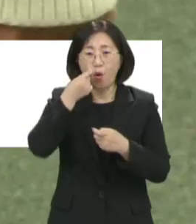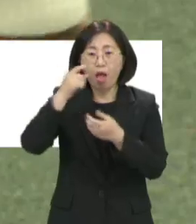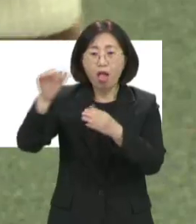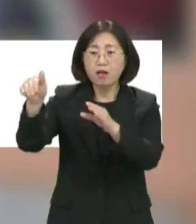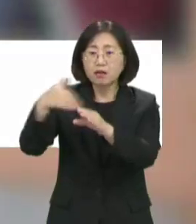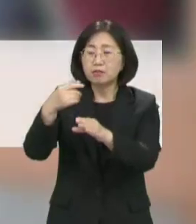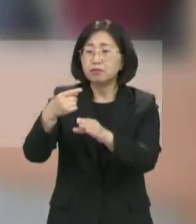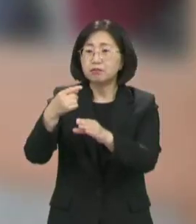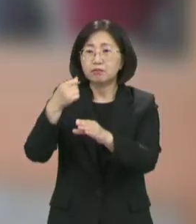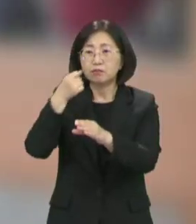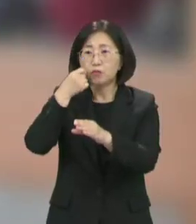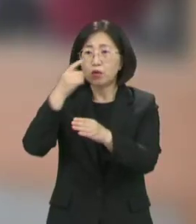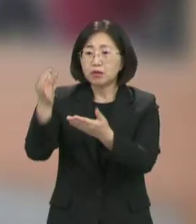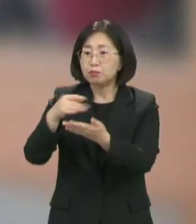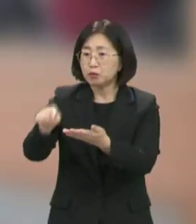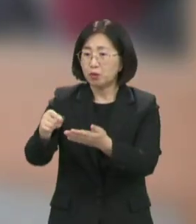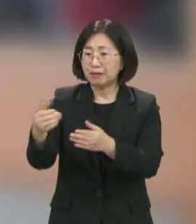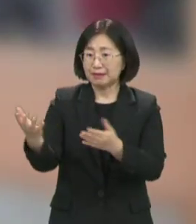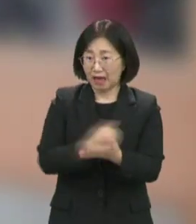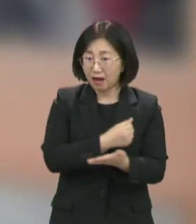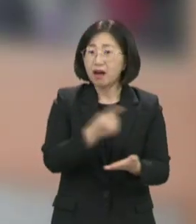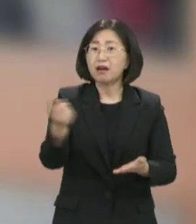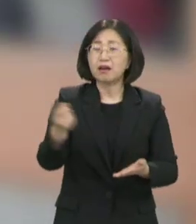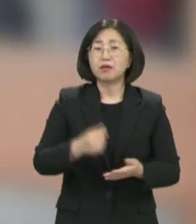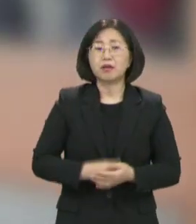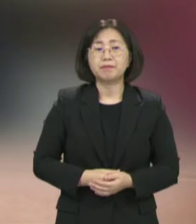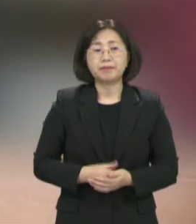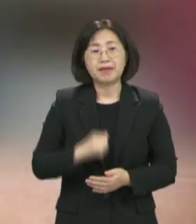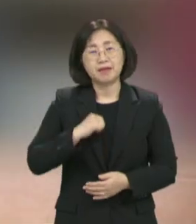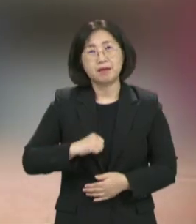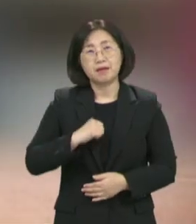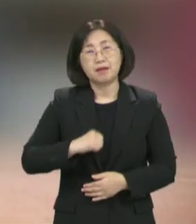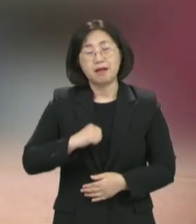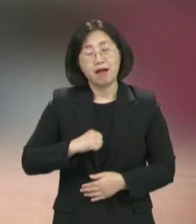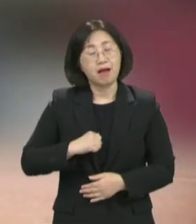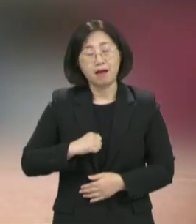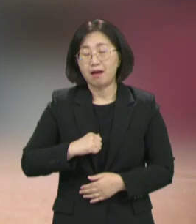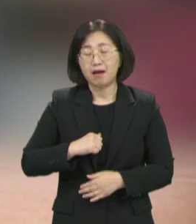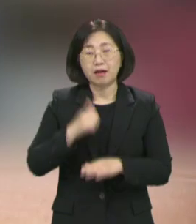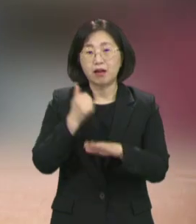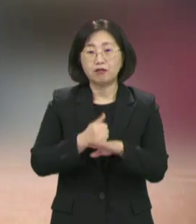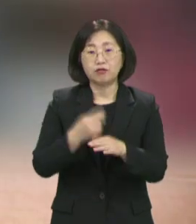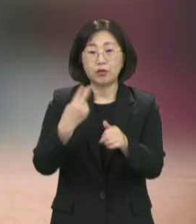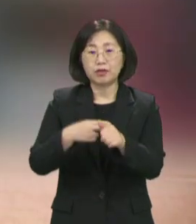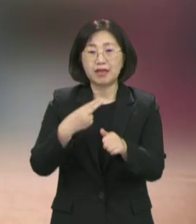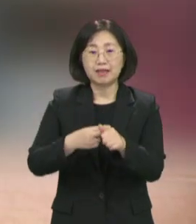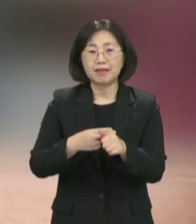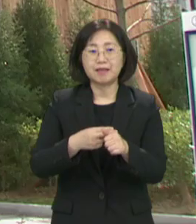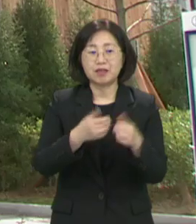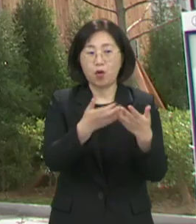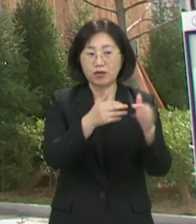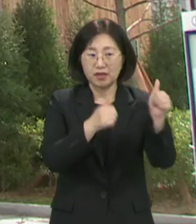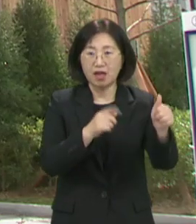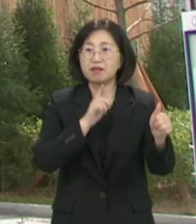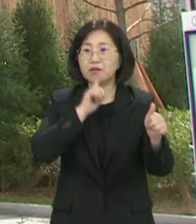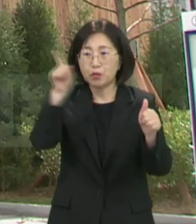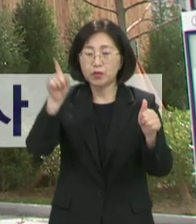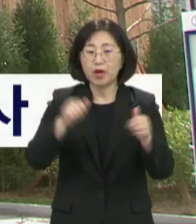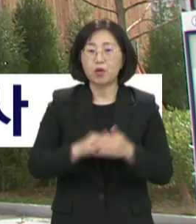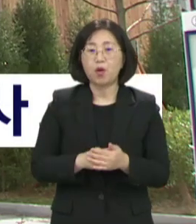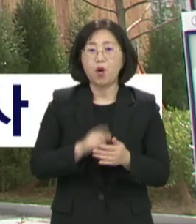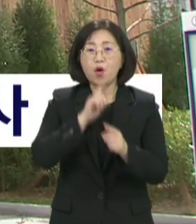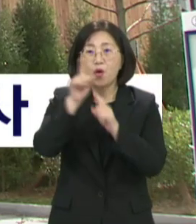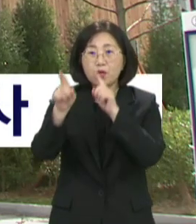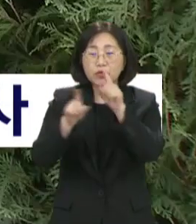해라. 참다 못한 피해 교사들은 지난 3월부터 원장을 상대로 고소장을 냈고 현재 경찰에 접수된